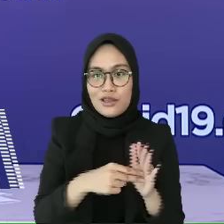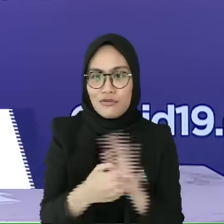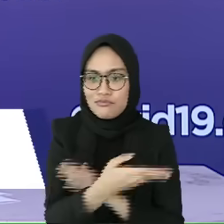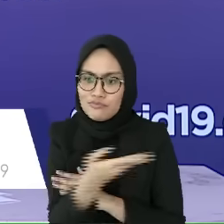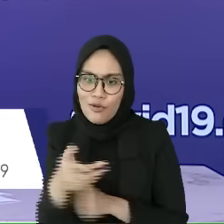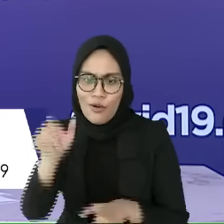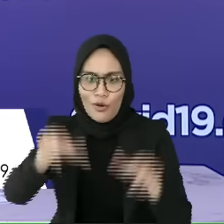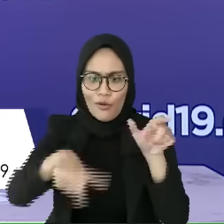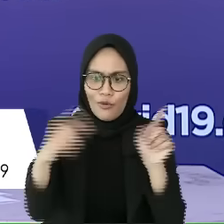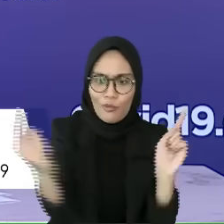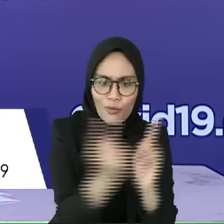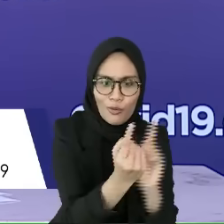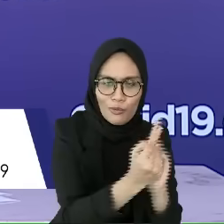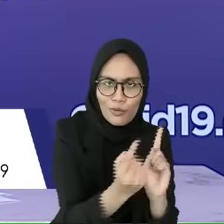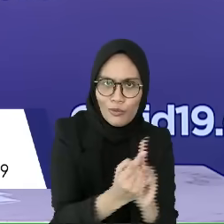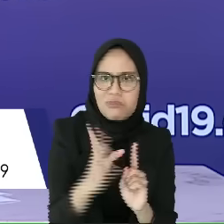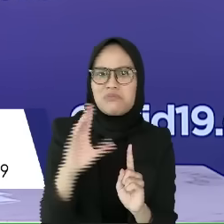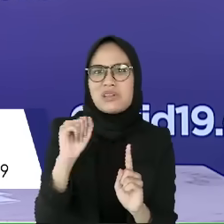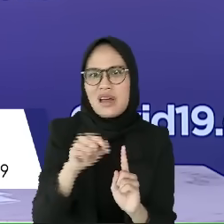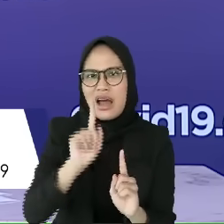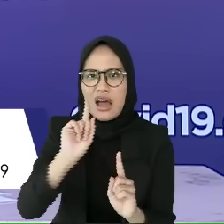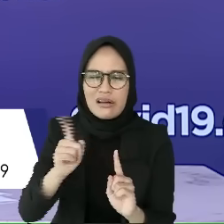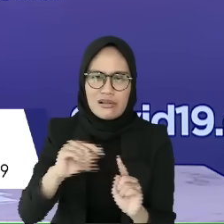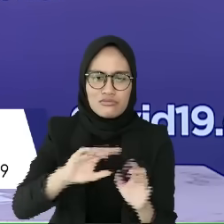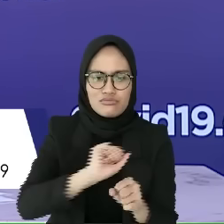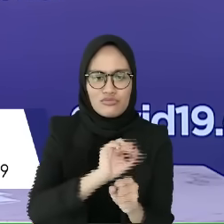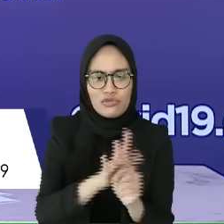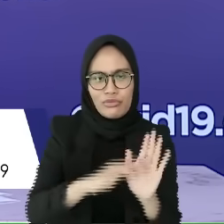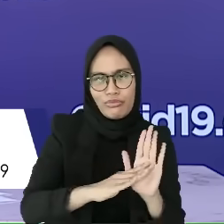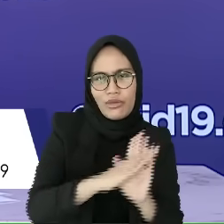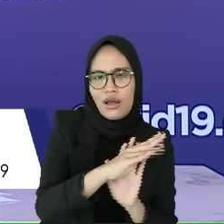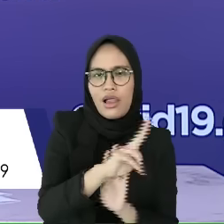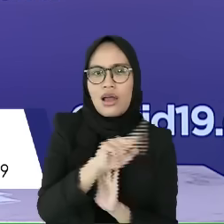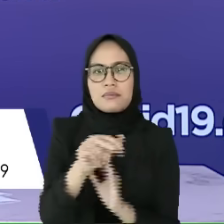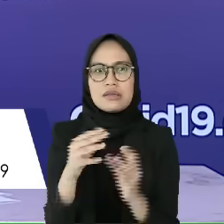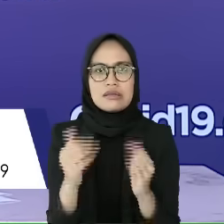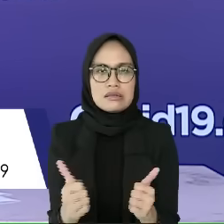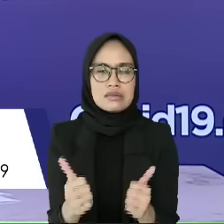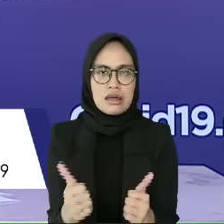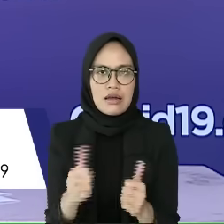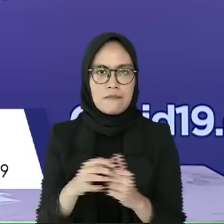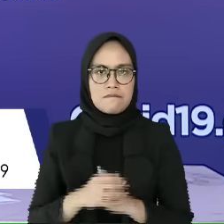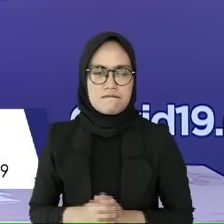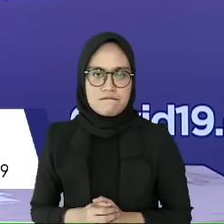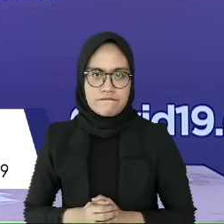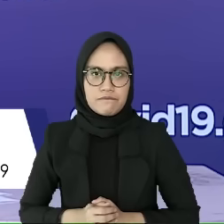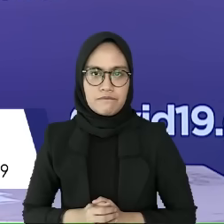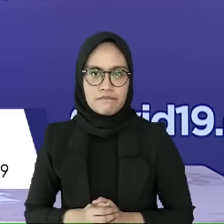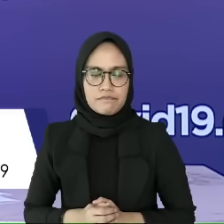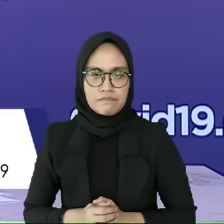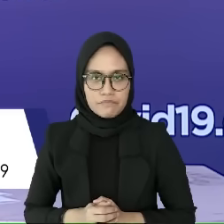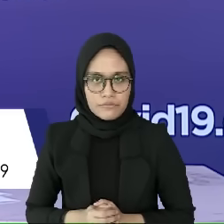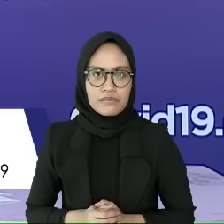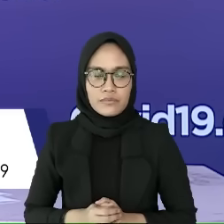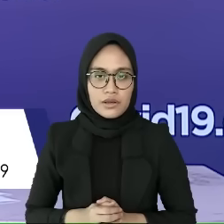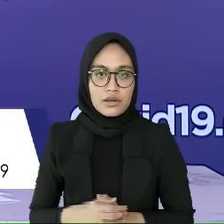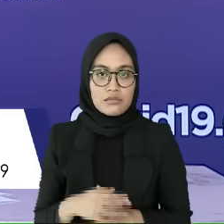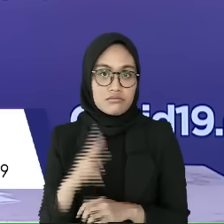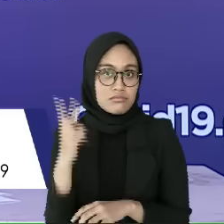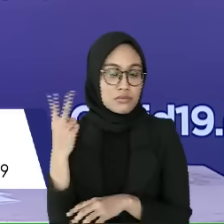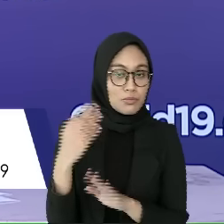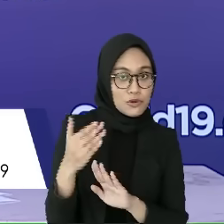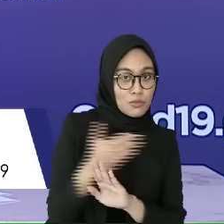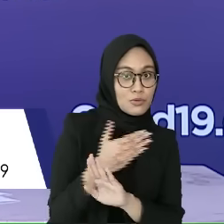meningkat. Tentunya dengan pembelajaran first dan second wave yang telah berhasil kita lewati, kita